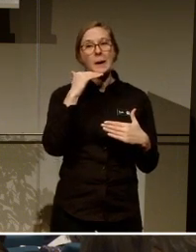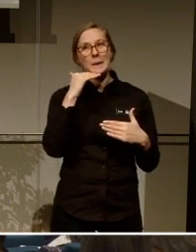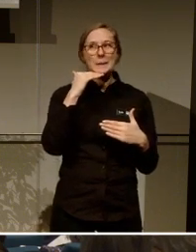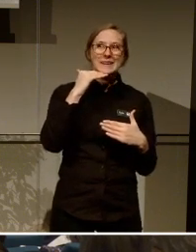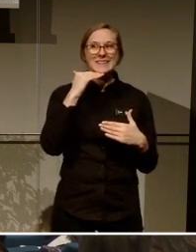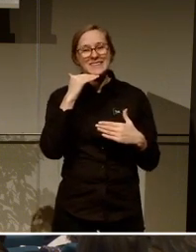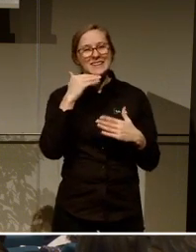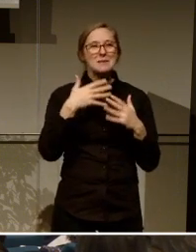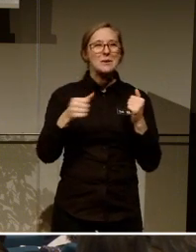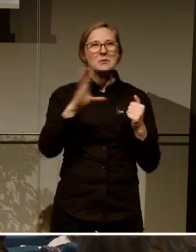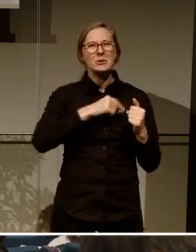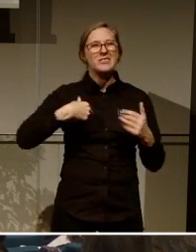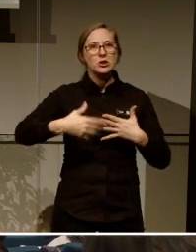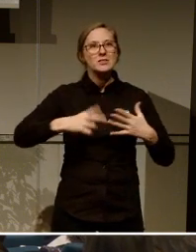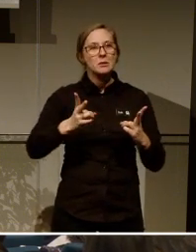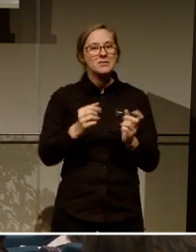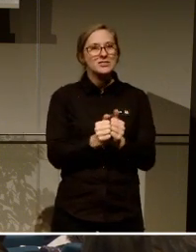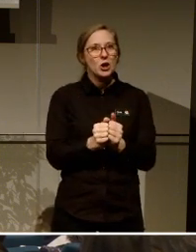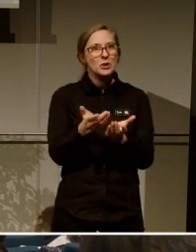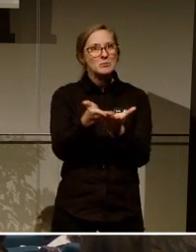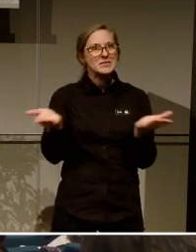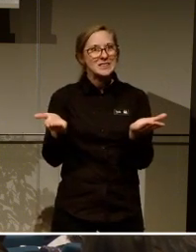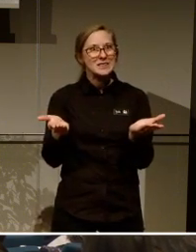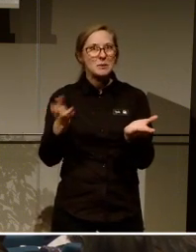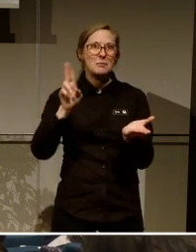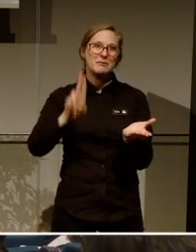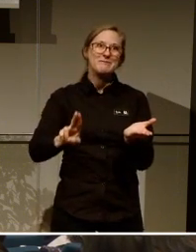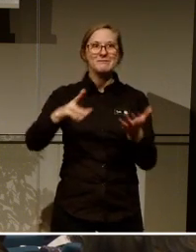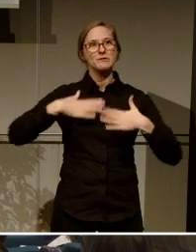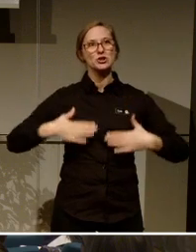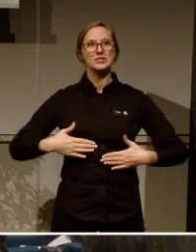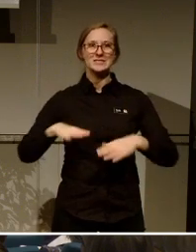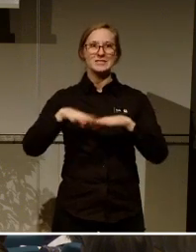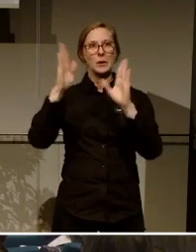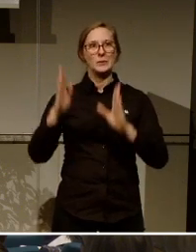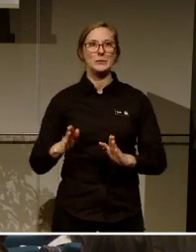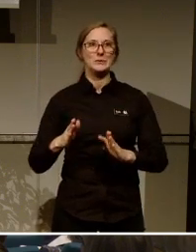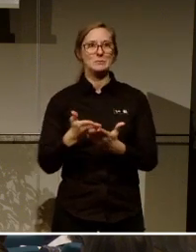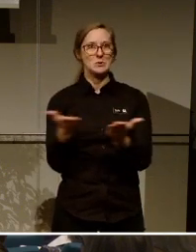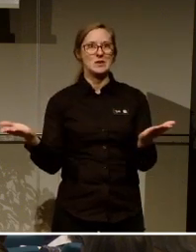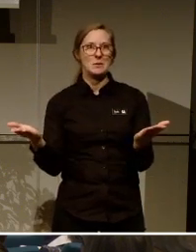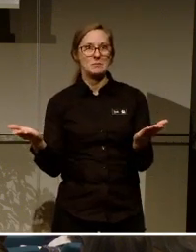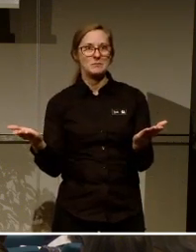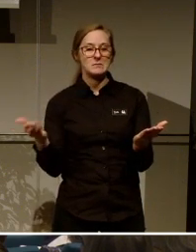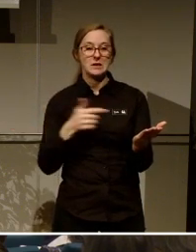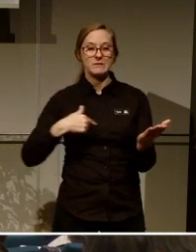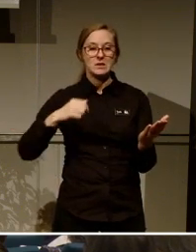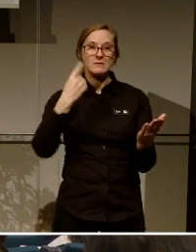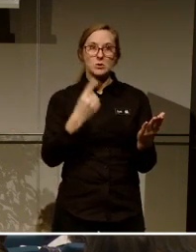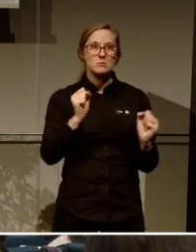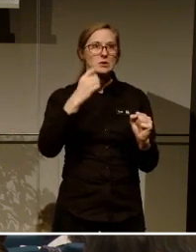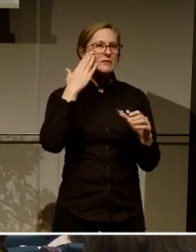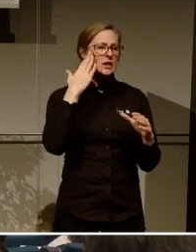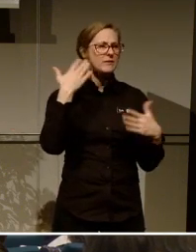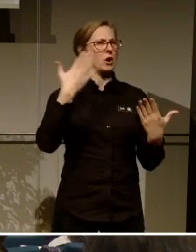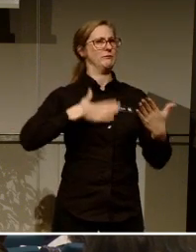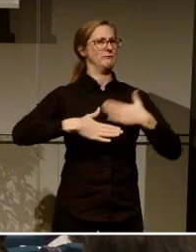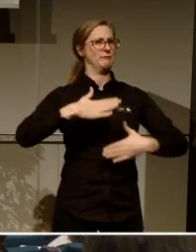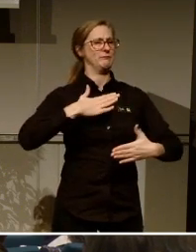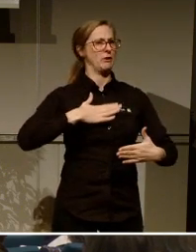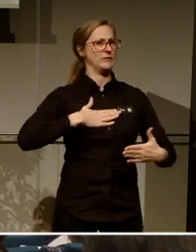lite samma sak som museerna gör, de stora museerna med hus. För vi måste ju först veta, vad är det vi vill? Vi